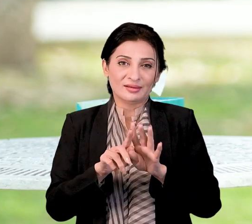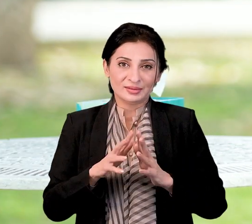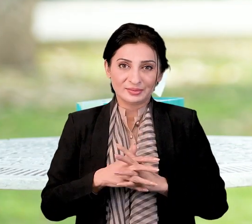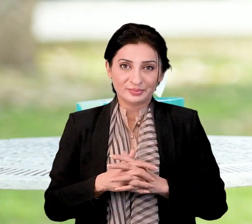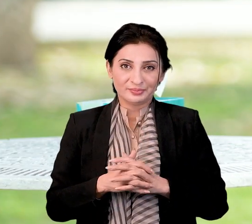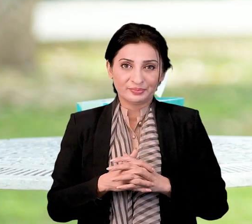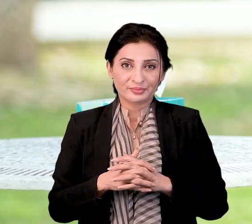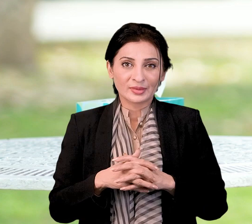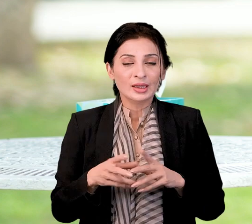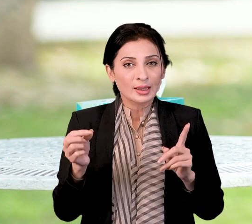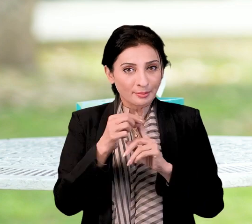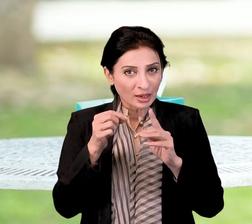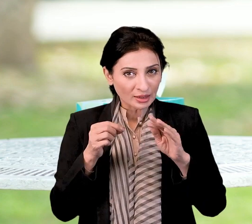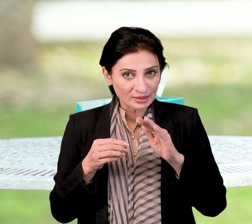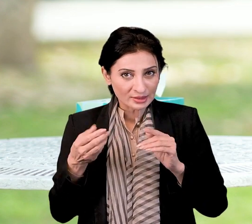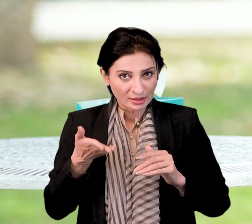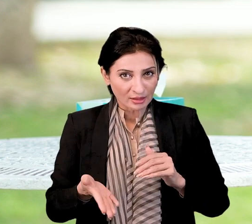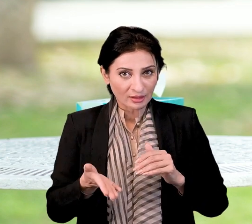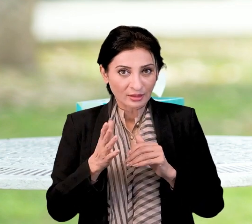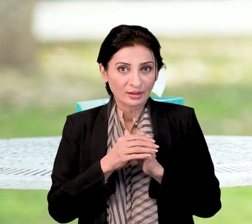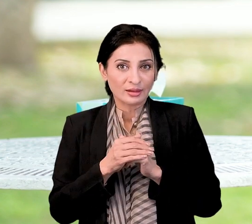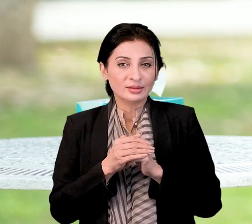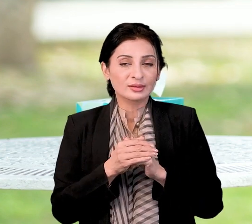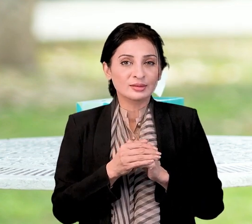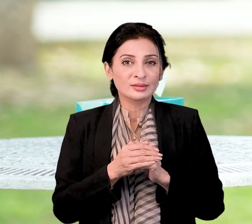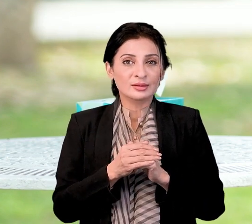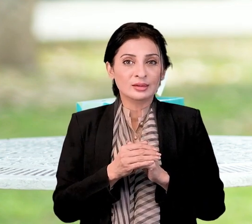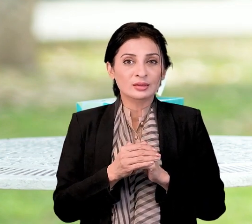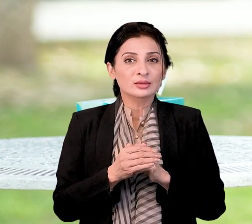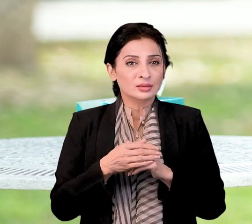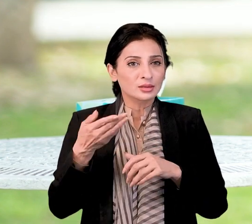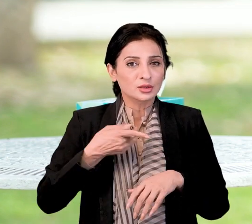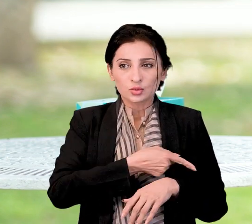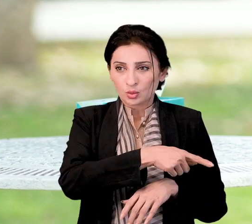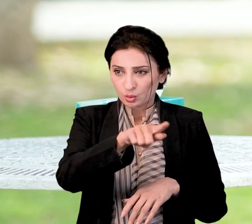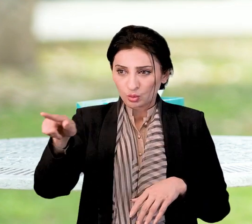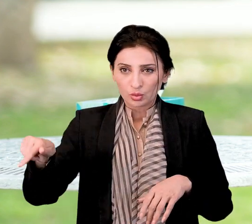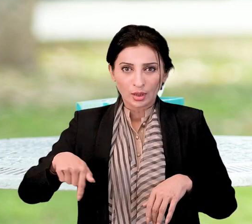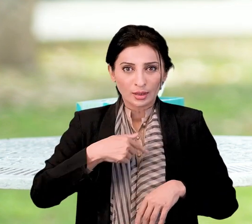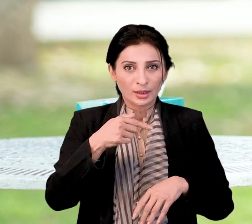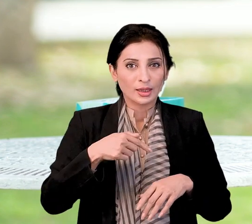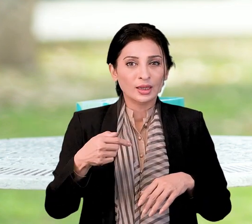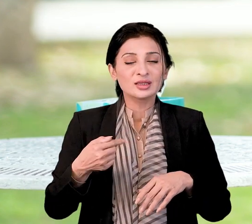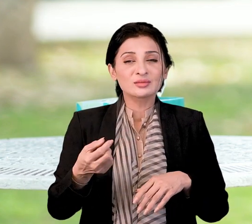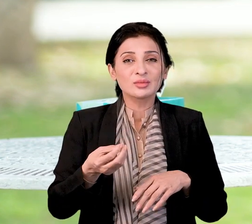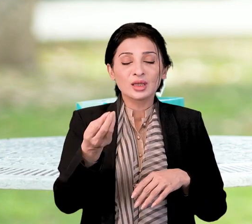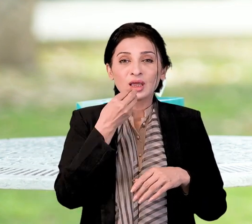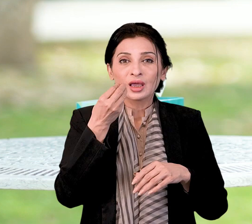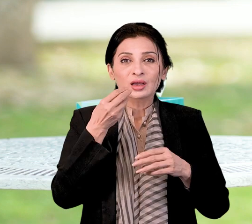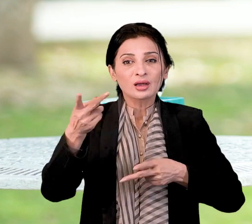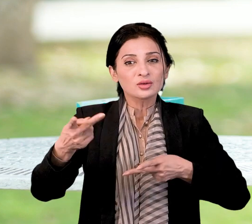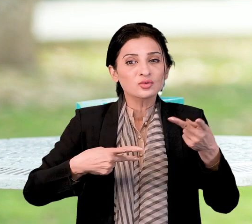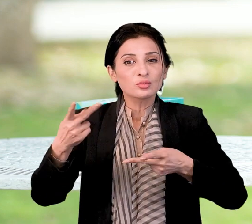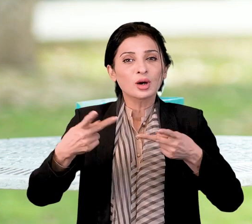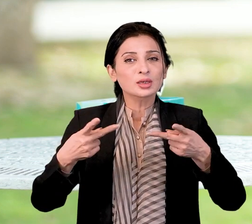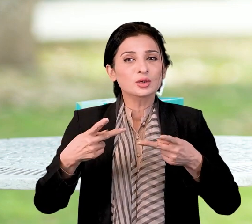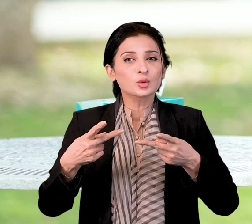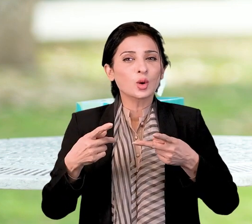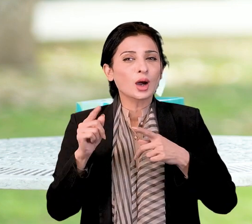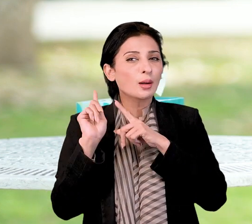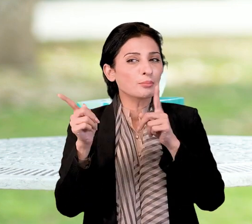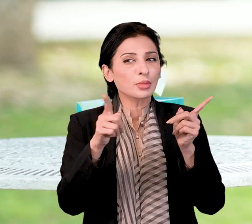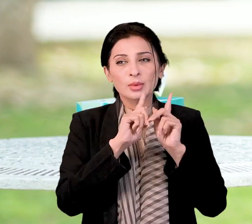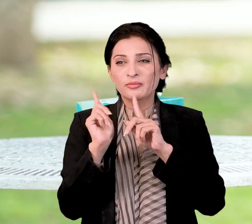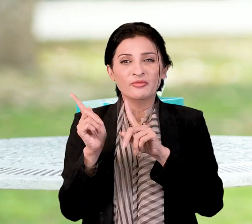फूड मार्केट को नहीं जज कर सकते. इट्स बेसिकली एवरी सिटी इज़ डिफरेंट. हर सिटी का अपना कल्चर है. कराची का अपना